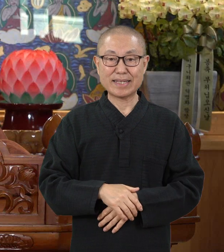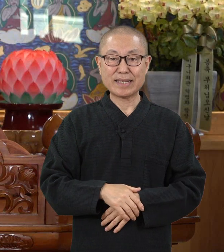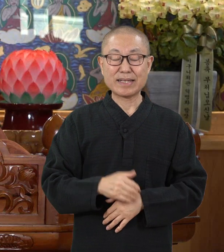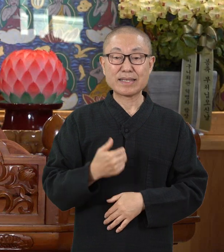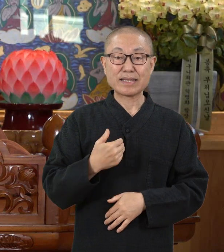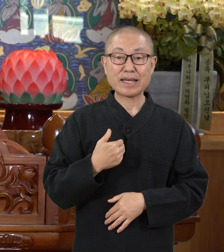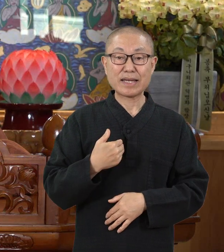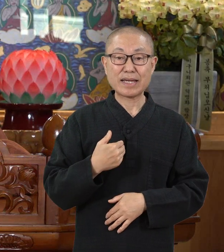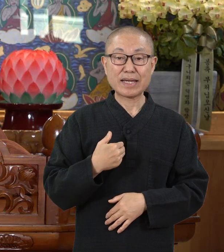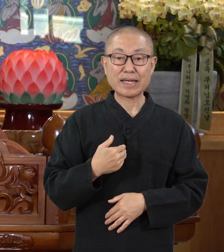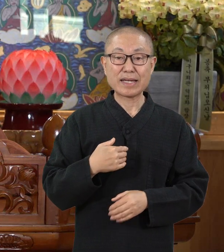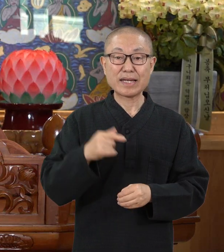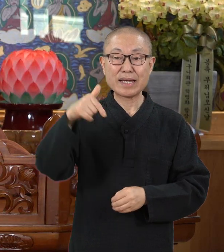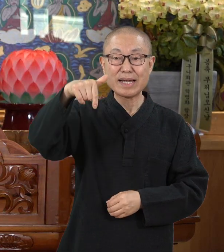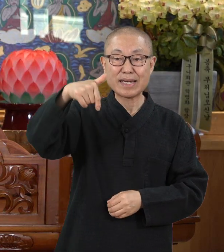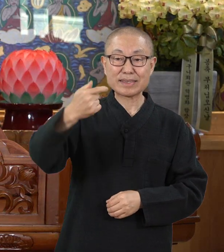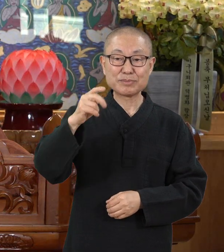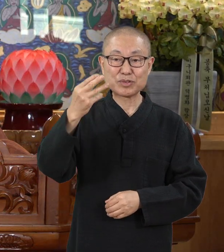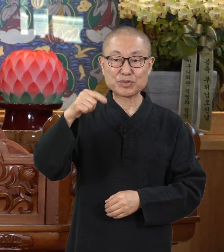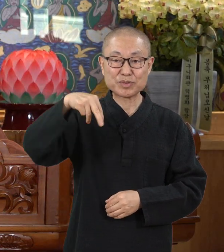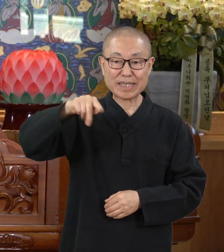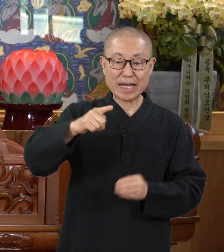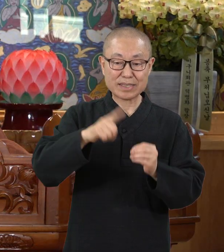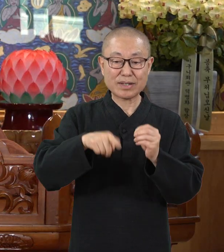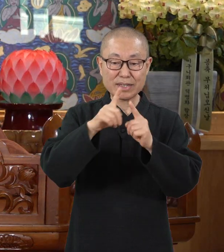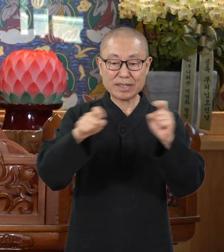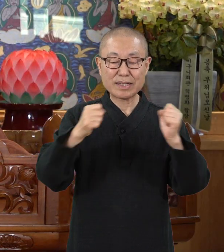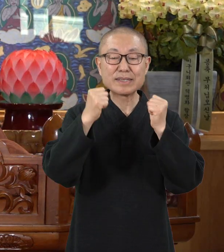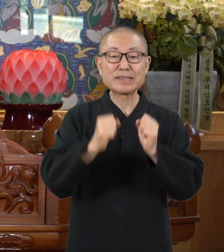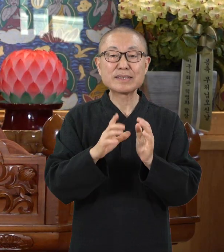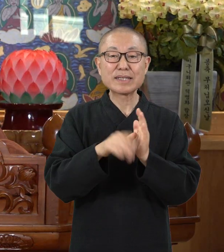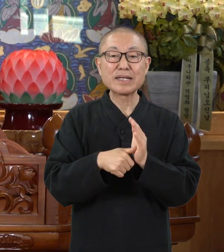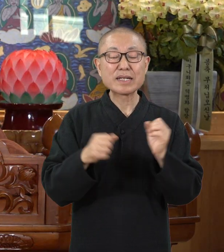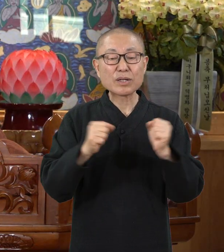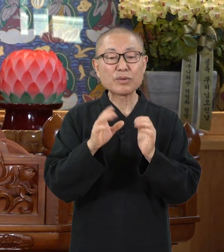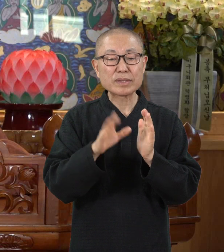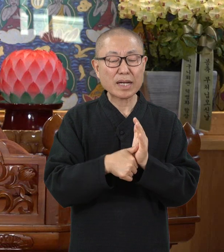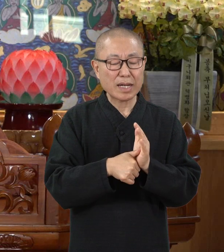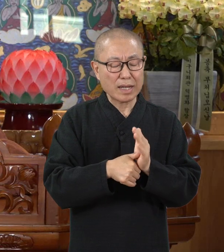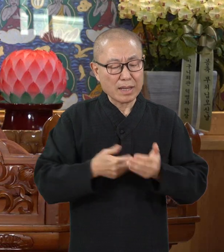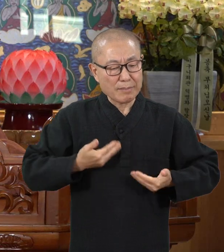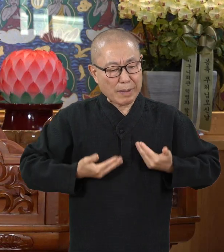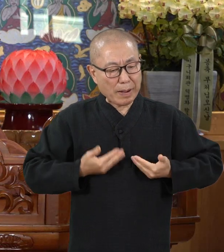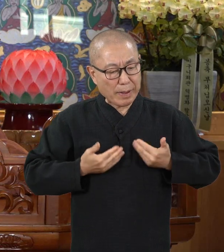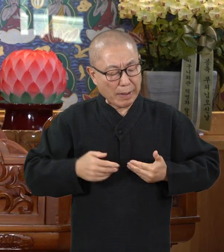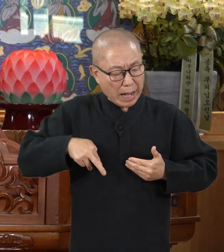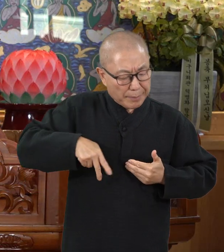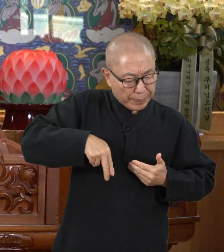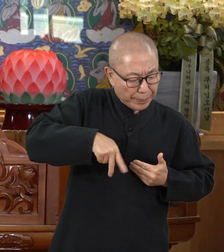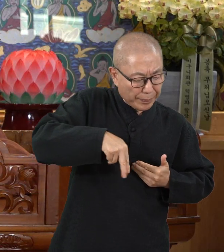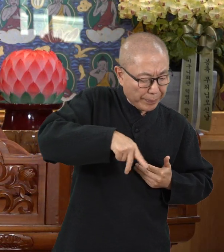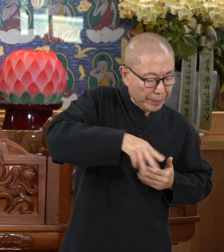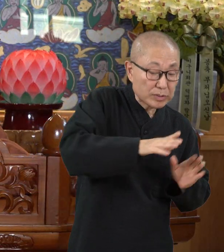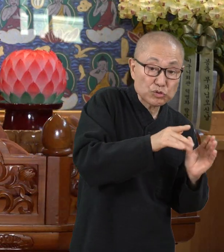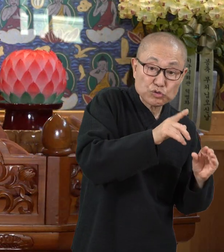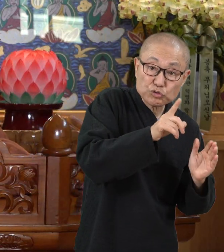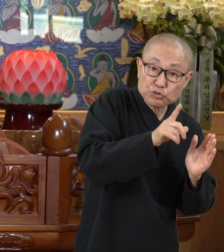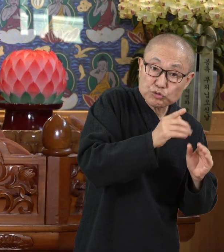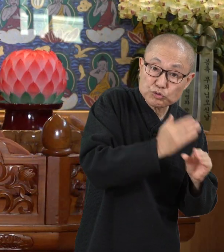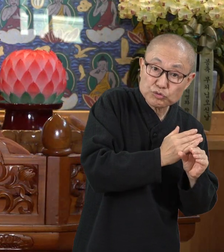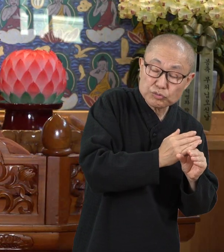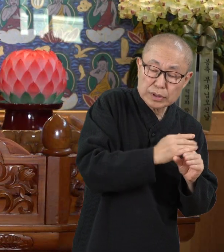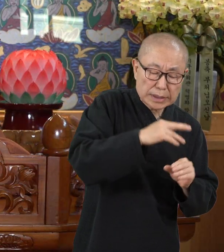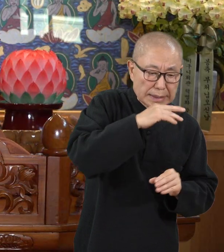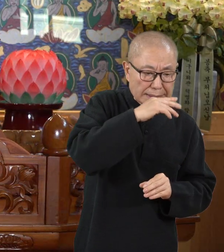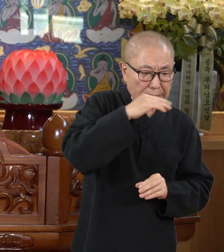제가 금륜사에 있으면서 겨울에 바쁜 걸음으로 일을 하려고 막 하는데 어디서